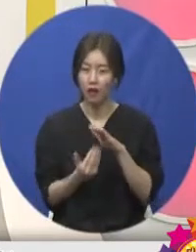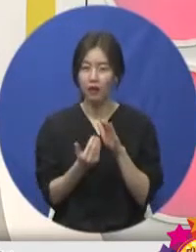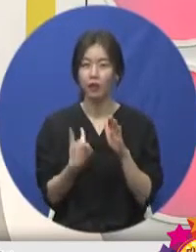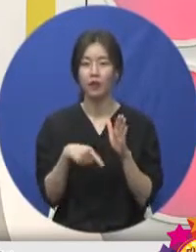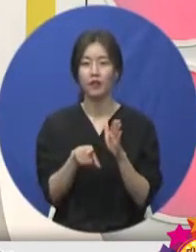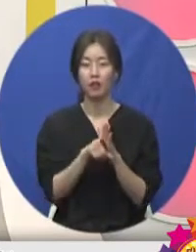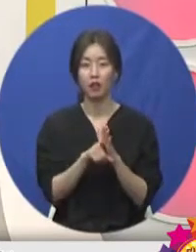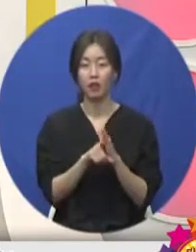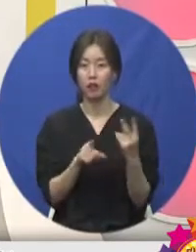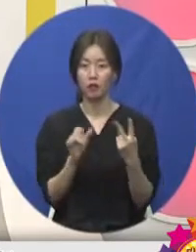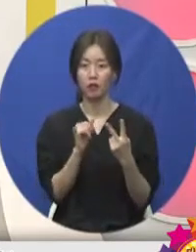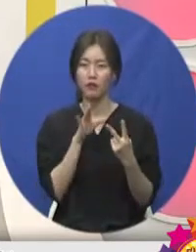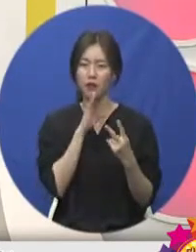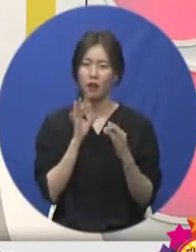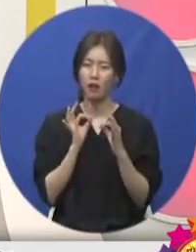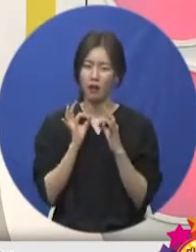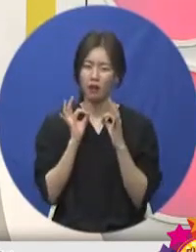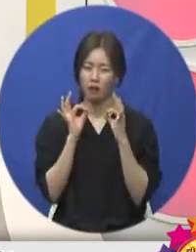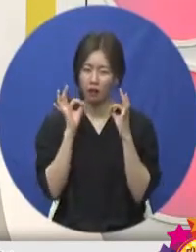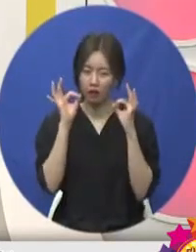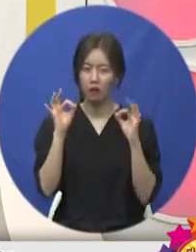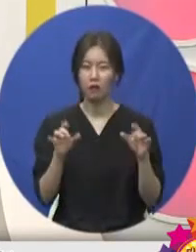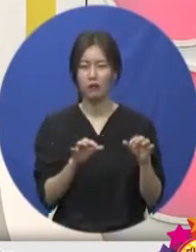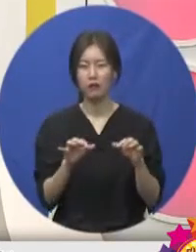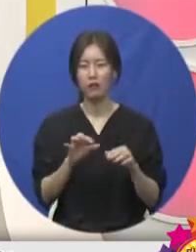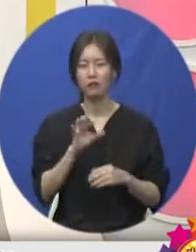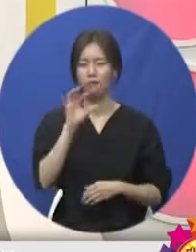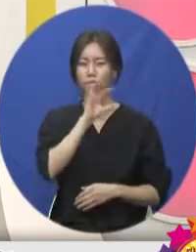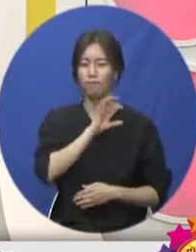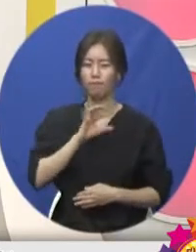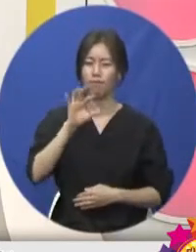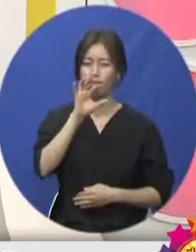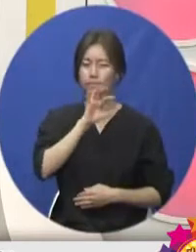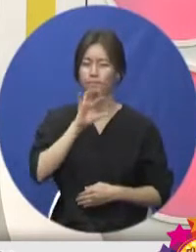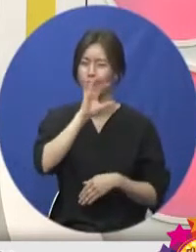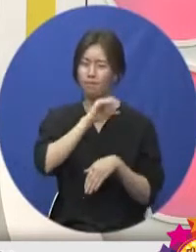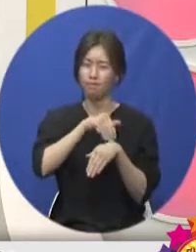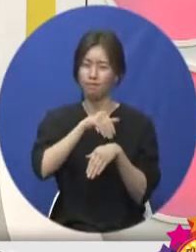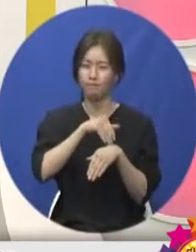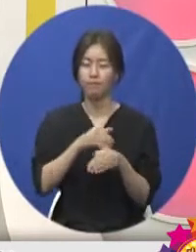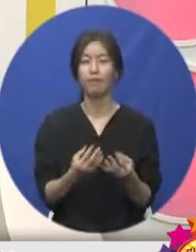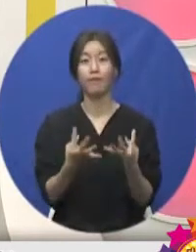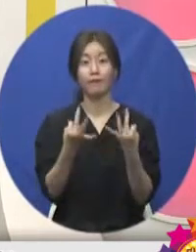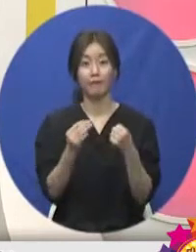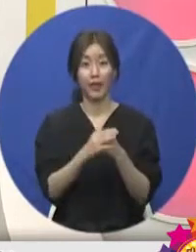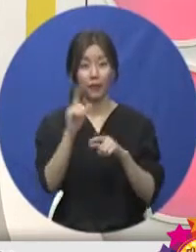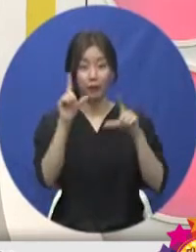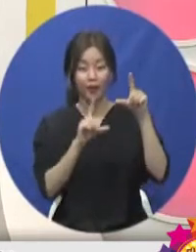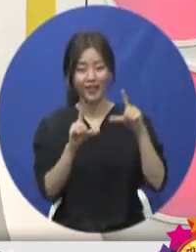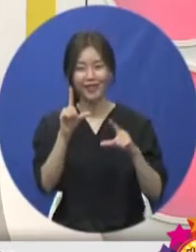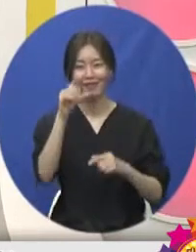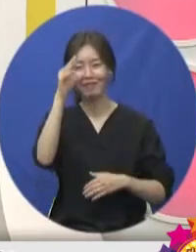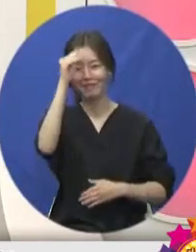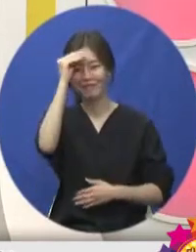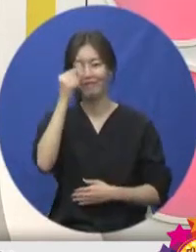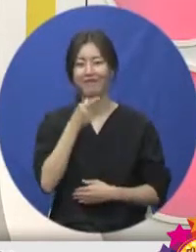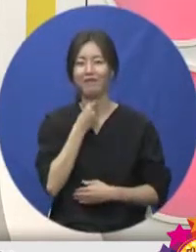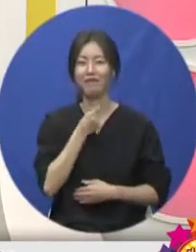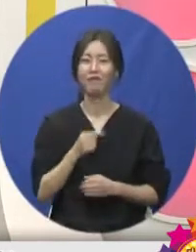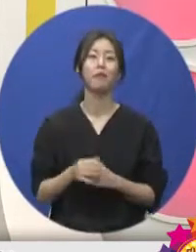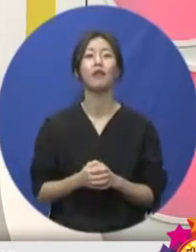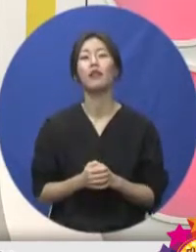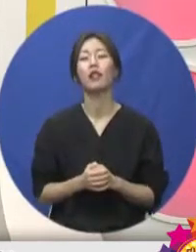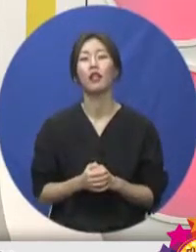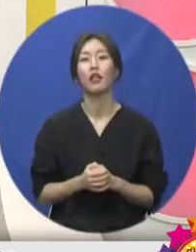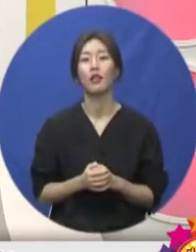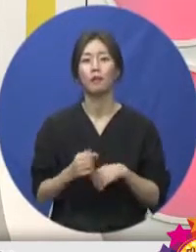위해서 두 분 다 얼마나 많은 노력을 하셨을까. 그럼요. 우리 저희들이 예. 또 많이 또 본받아야 될 것 같기도 합니다. 그렇습니다.